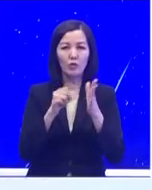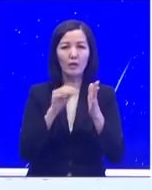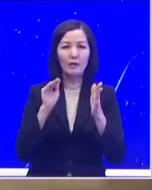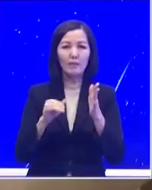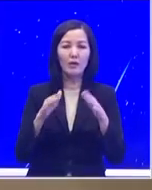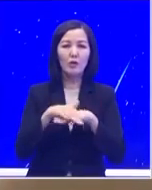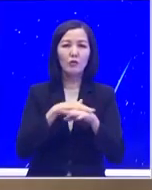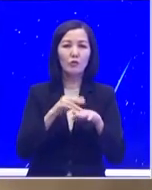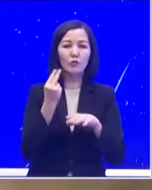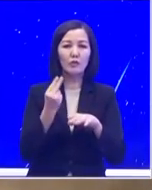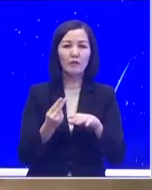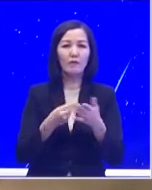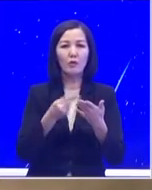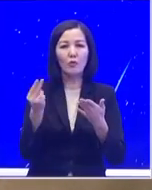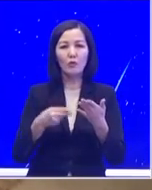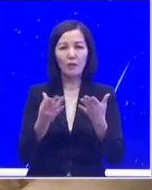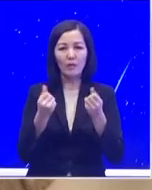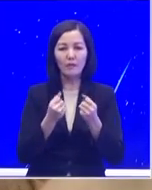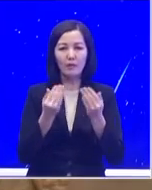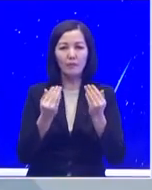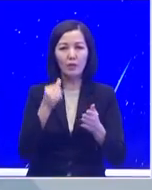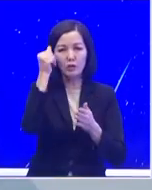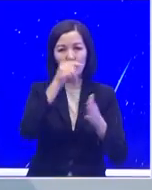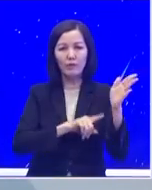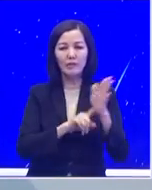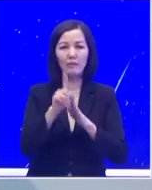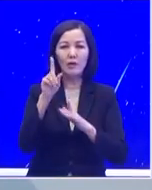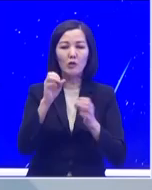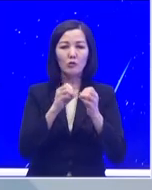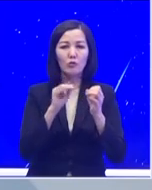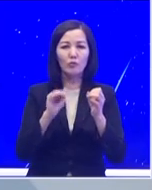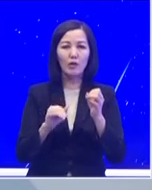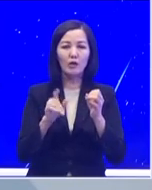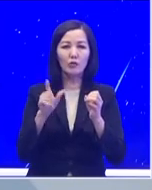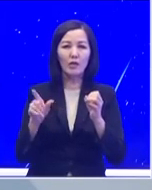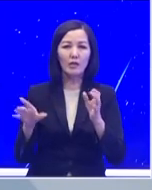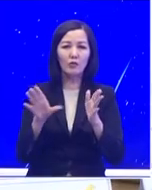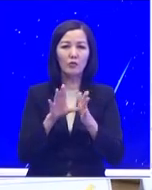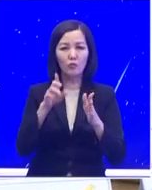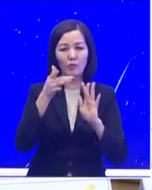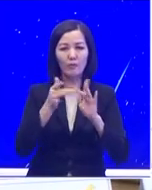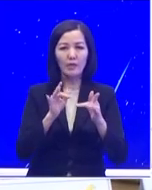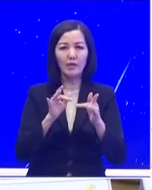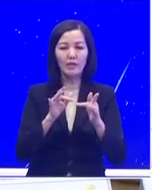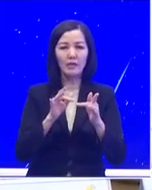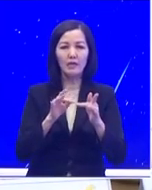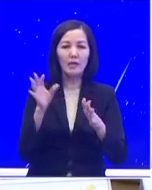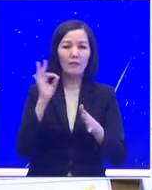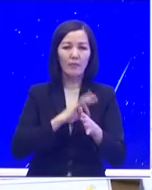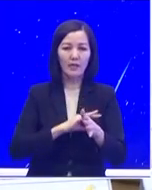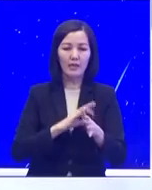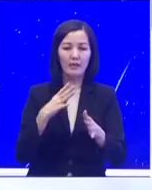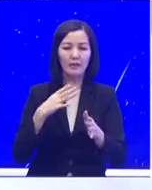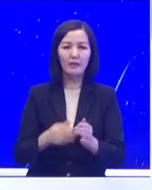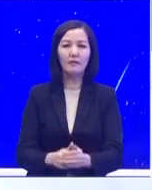716 мыңнан аса тұрғын цифрлық қолтаңба алыпты, ал биыл жыл басынан бері тағы 110 мыңға жуық адам электронды үкімет порталының